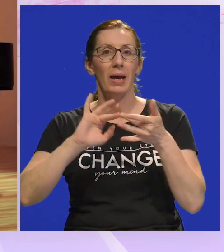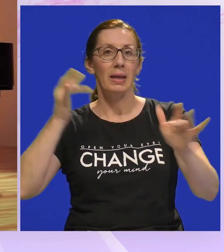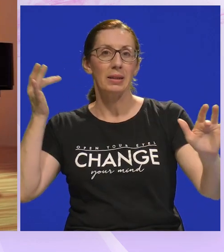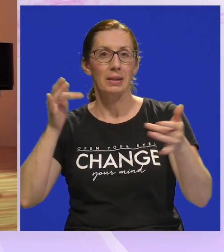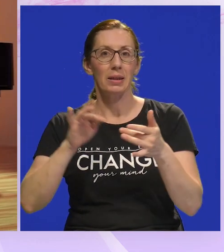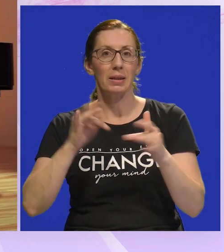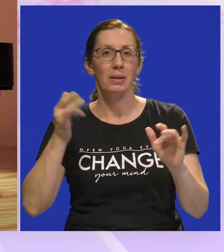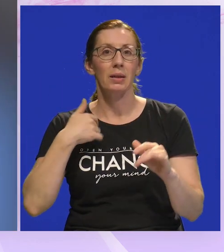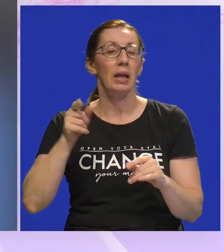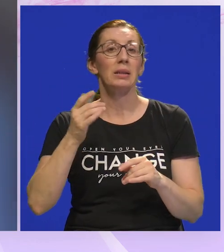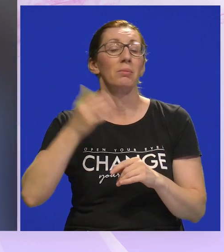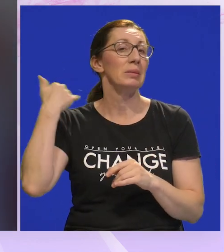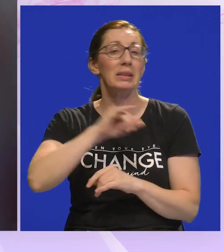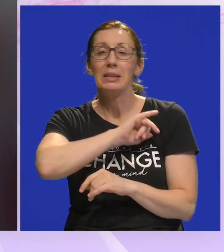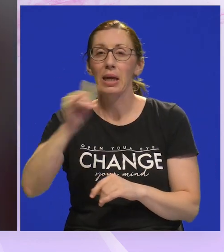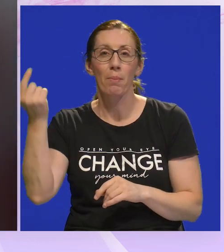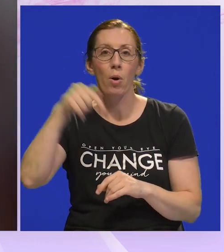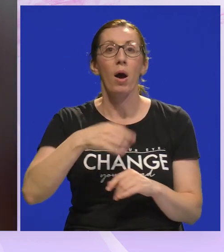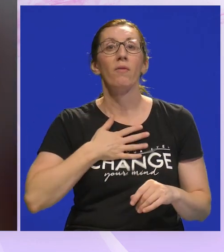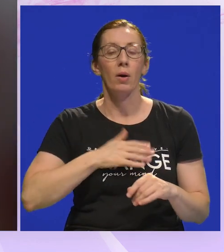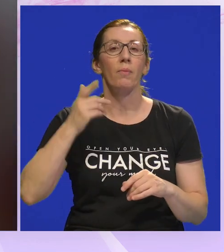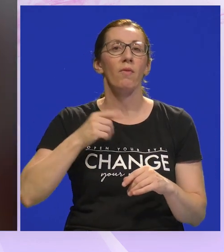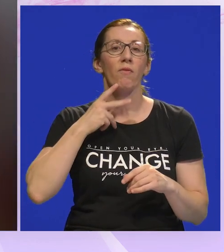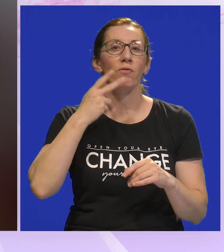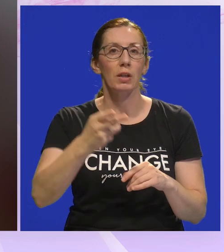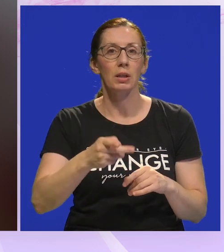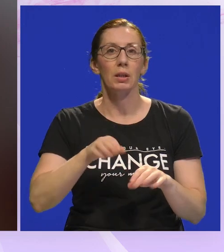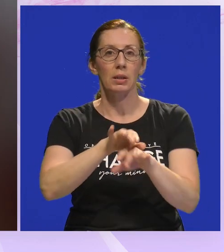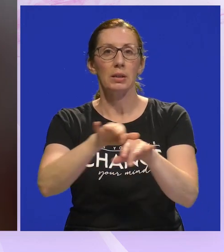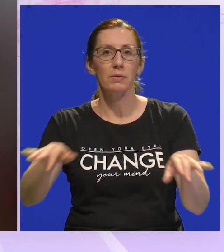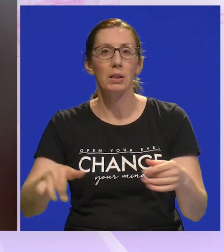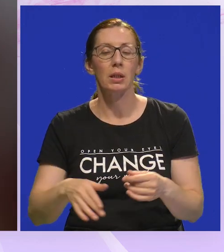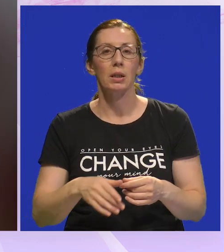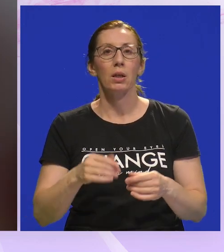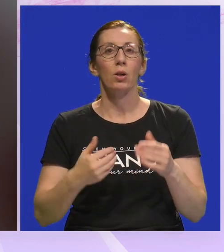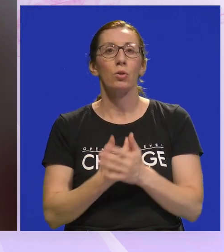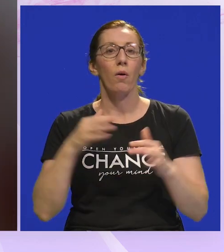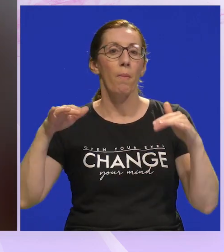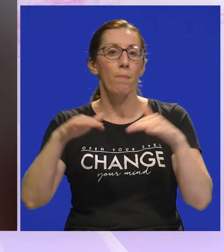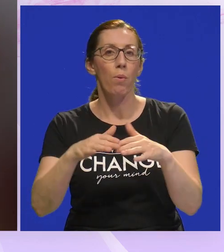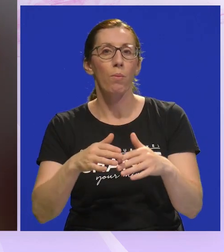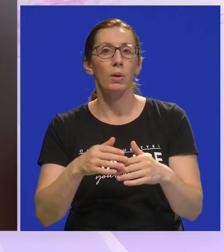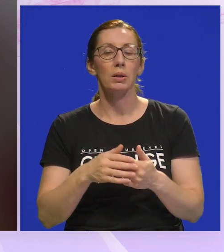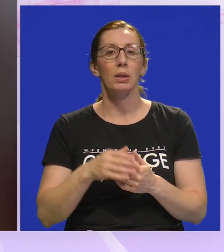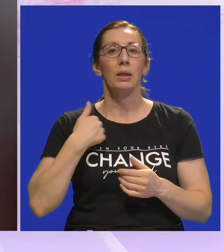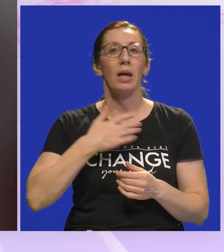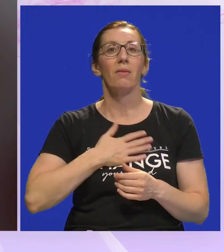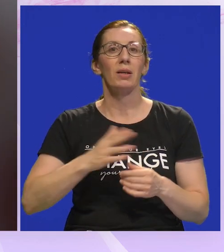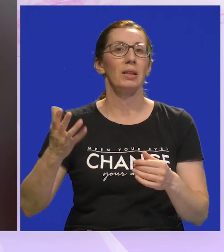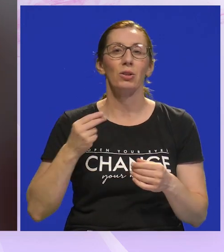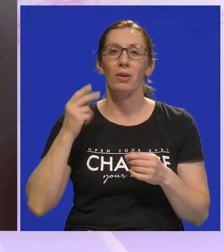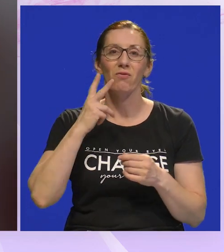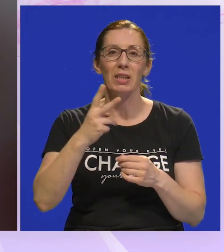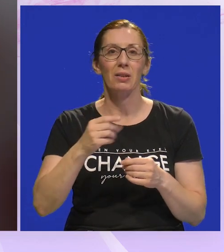preko društvenih mreža. Ja još nikad nisam bio u Puli i jako se veselim i posjetiti, ali i svirat novoj publici. I